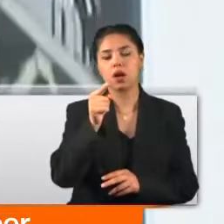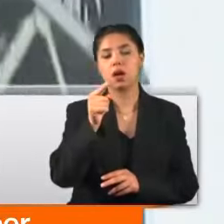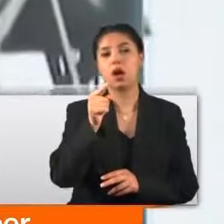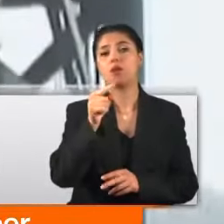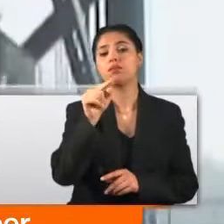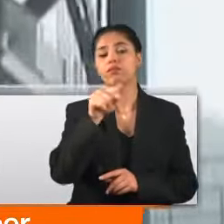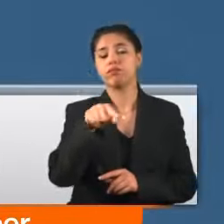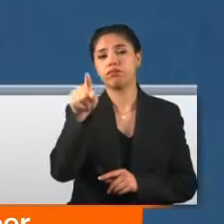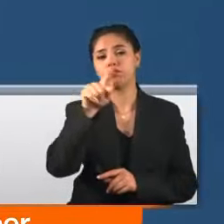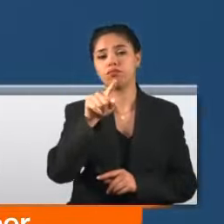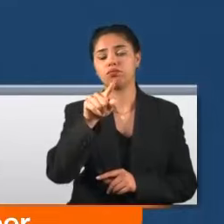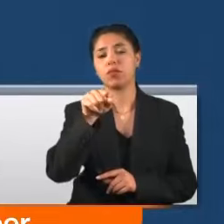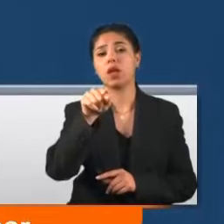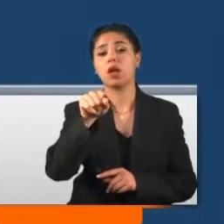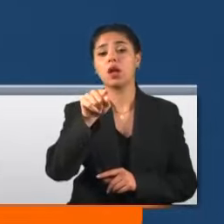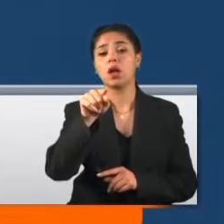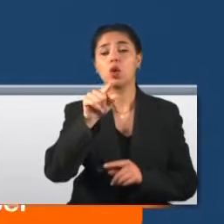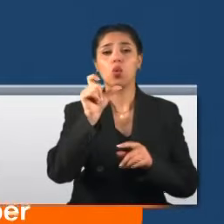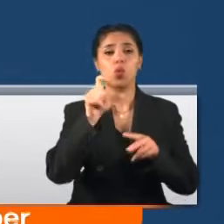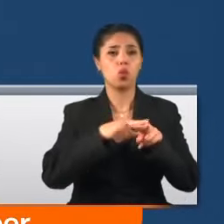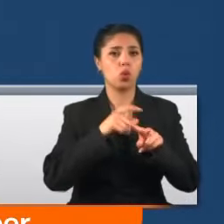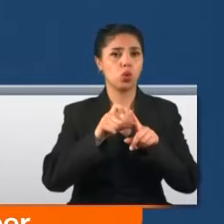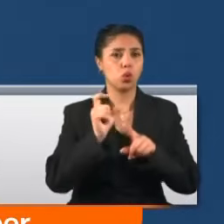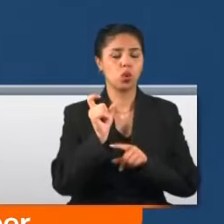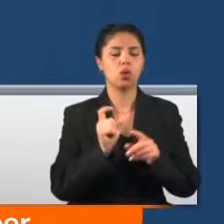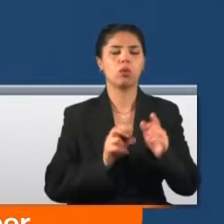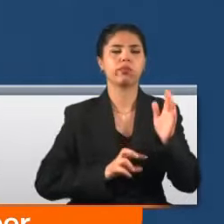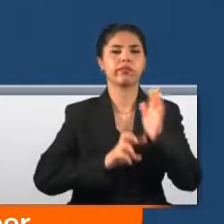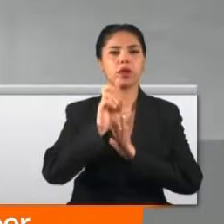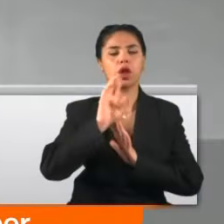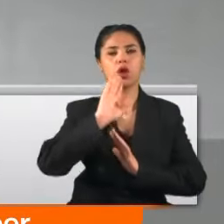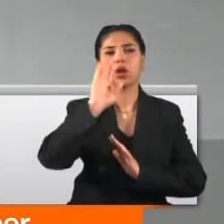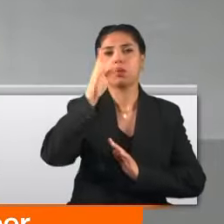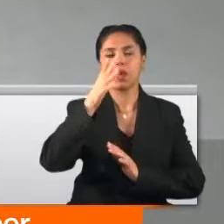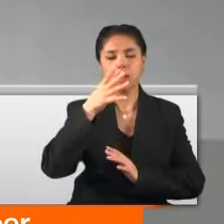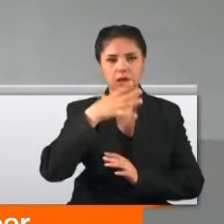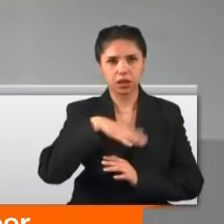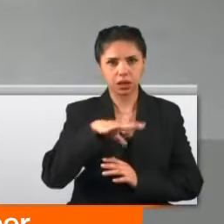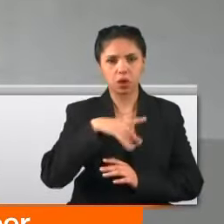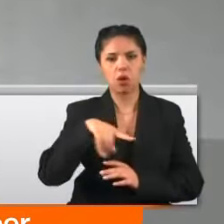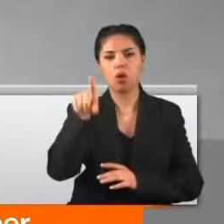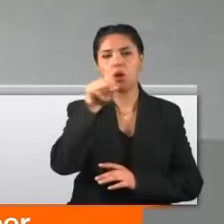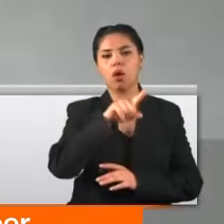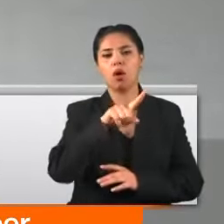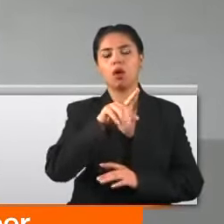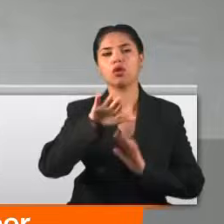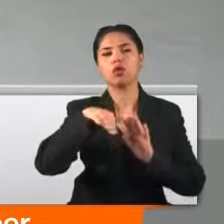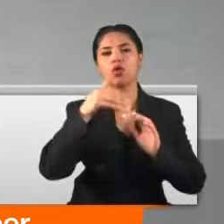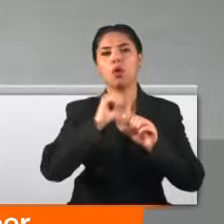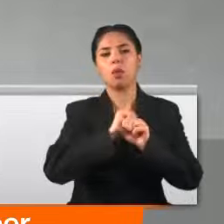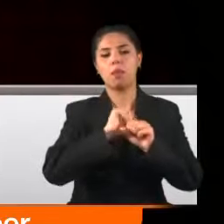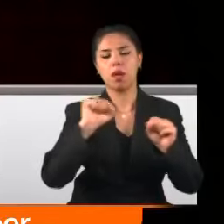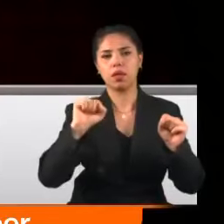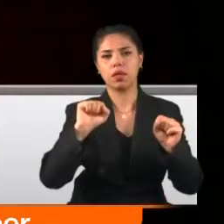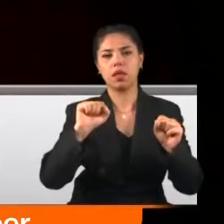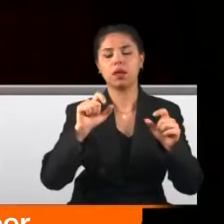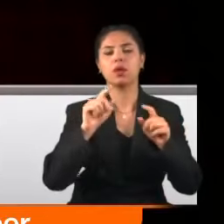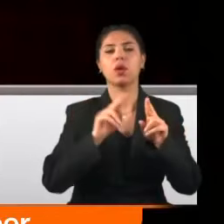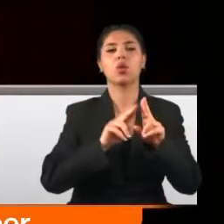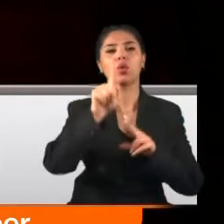Uydu kalkıştan sonra havada infilak etti. Ancak Kore Yarımadası ve çevre ülkelerde tansiyon yeniden tavan yaptı. Kuzey